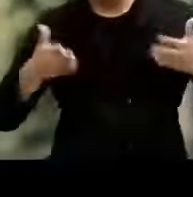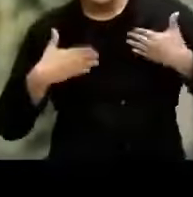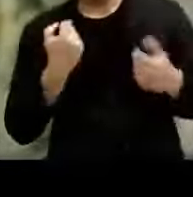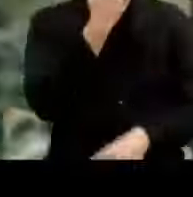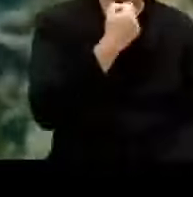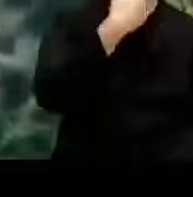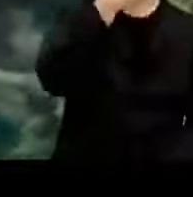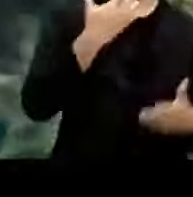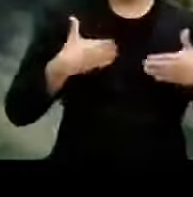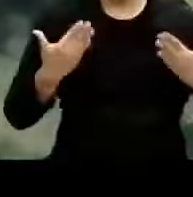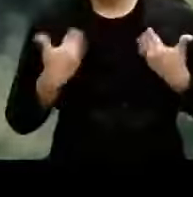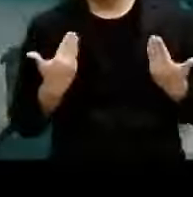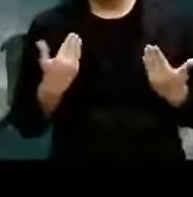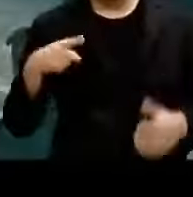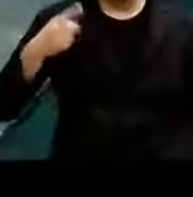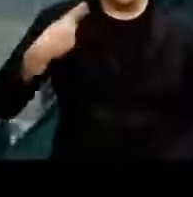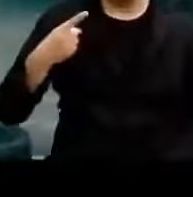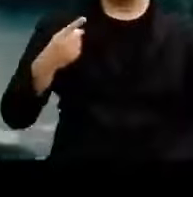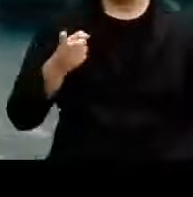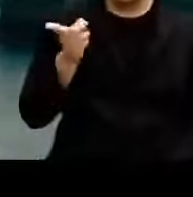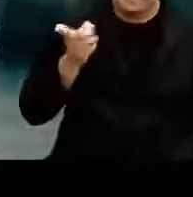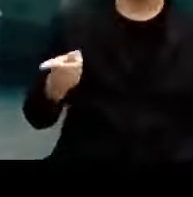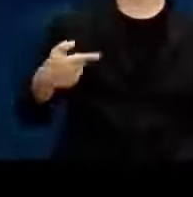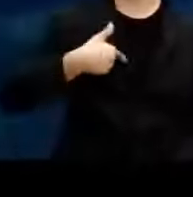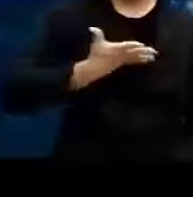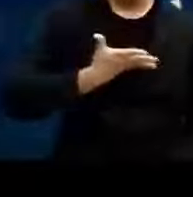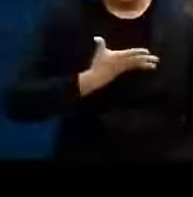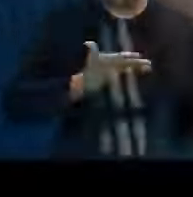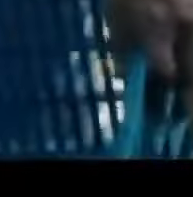saya ingin melihat mereka selalu tersenyum bahagia.